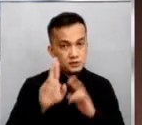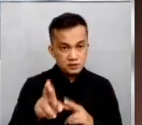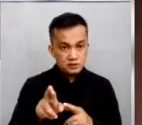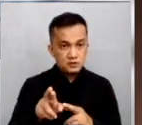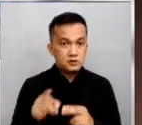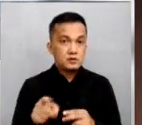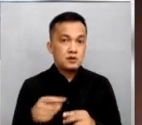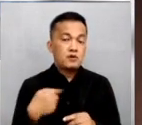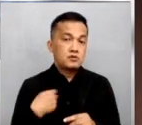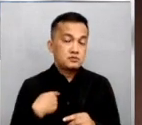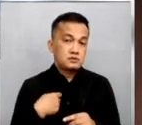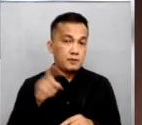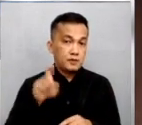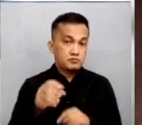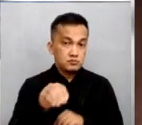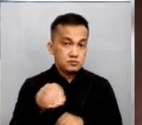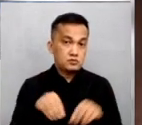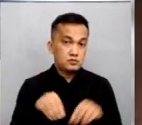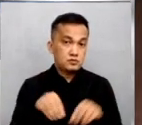mas importante sa taong bayan.